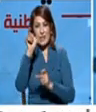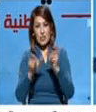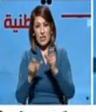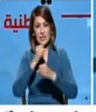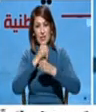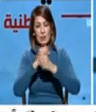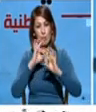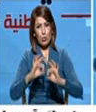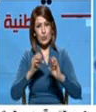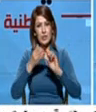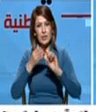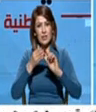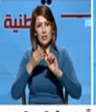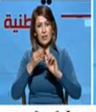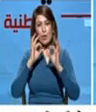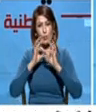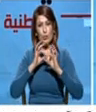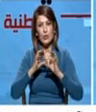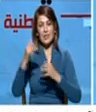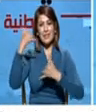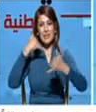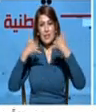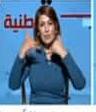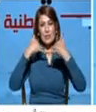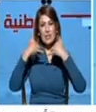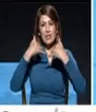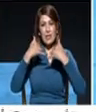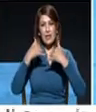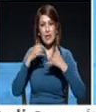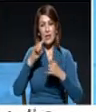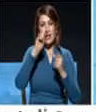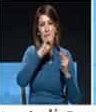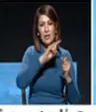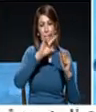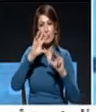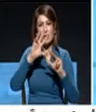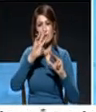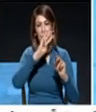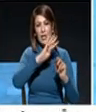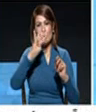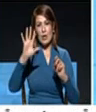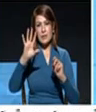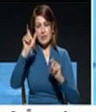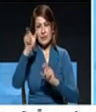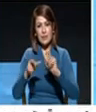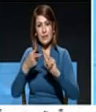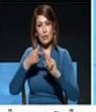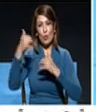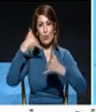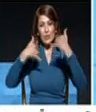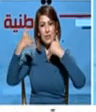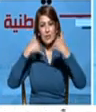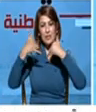مستوى معناه في المواقع الانترنيت يتصلوا ثمنطاش اربعه وخمسين اللي هو مكتب علاقه مع المواطن